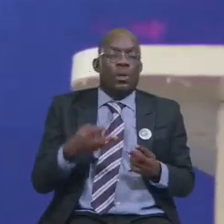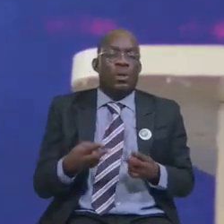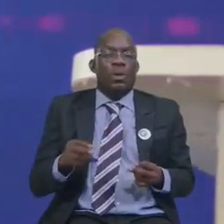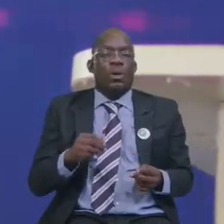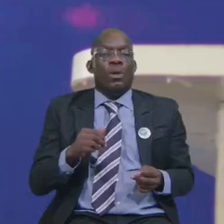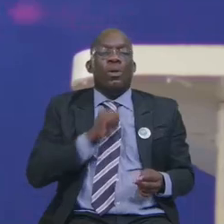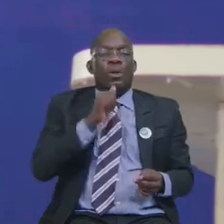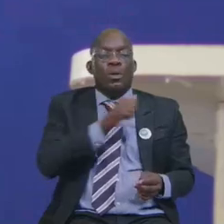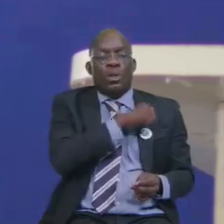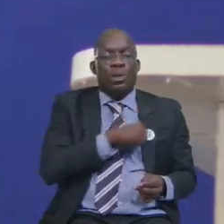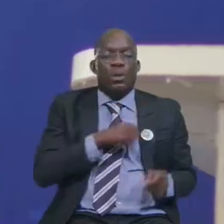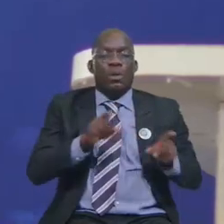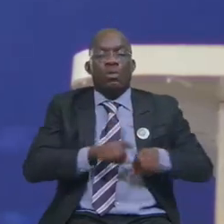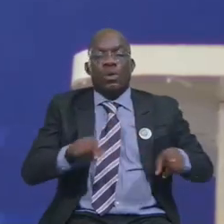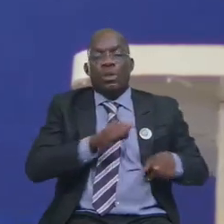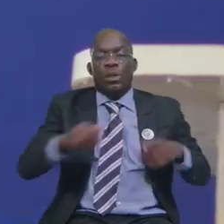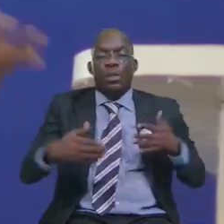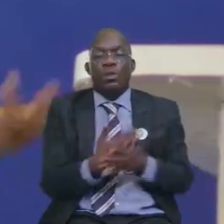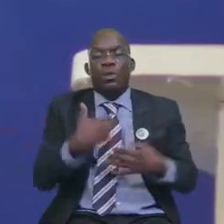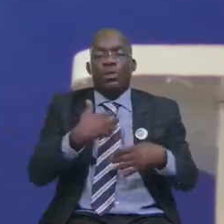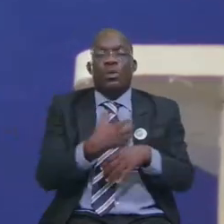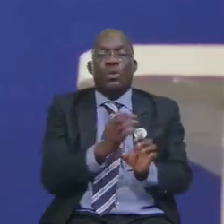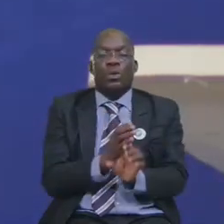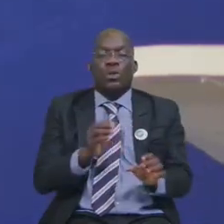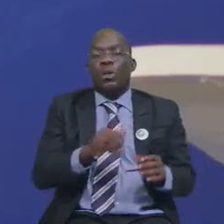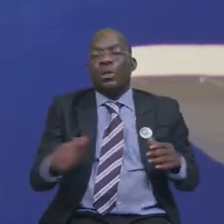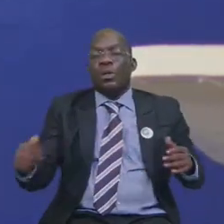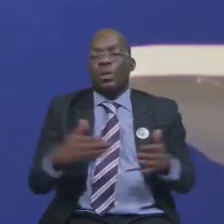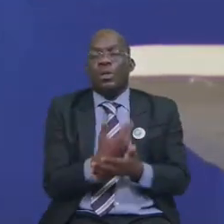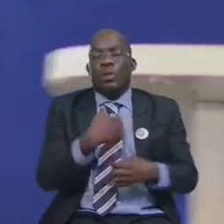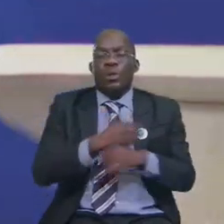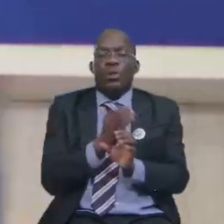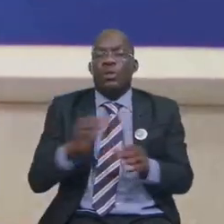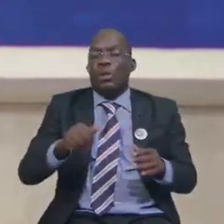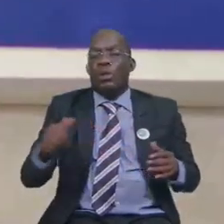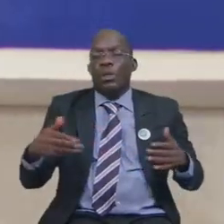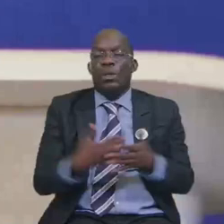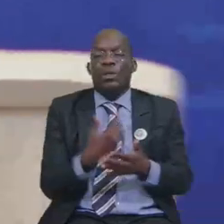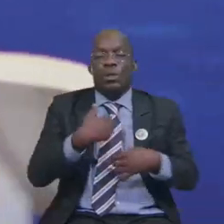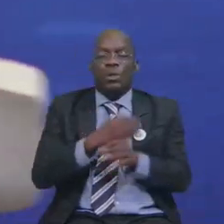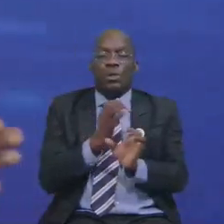une nouvelle créature une nouvelle créature alors